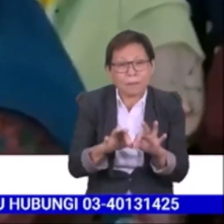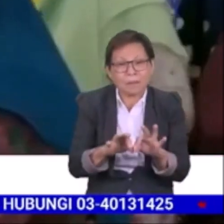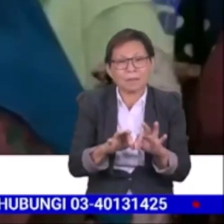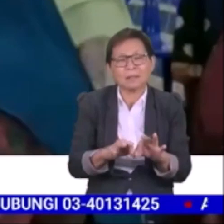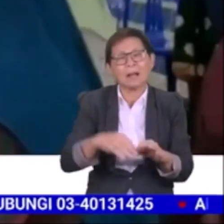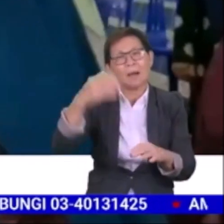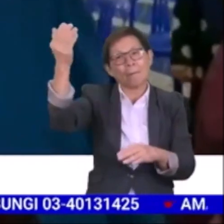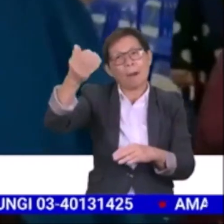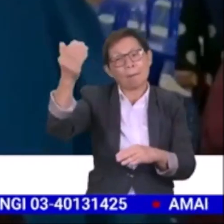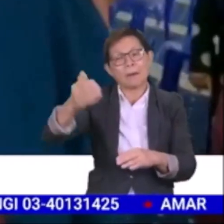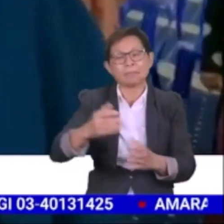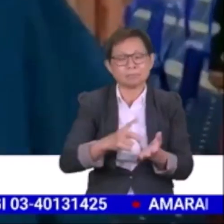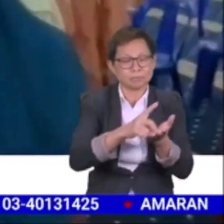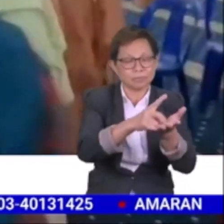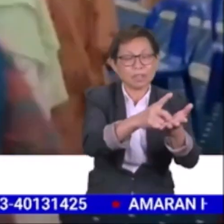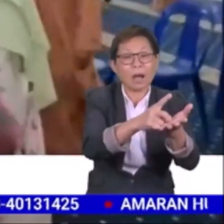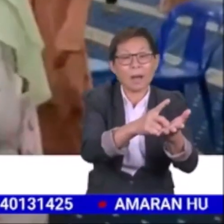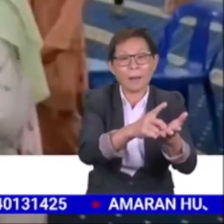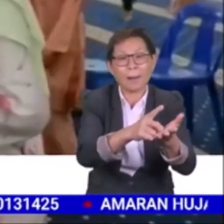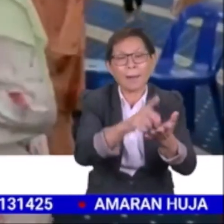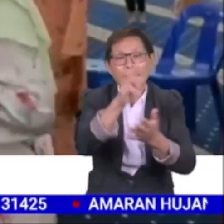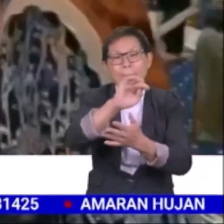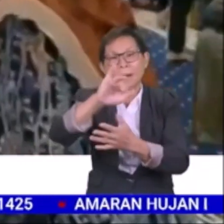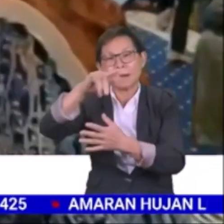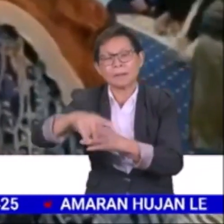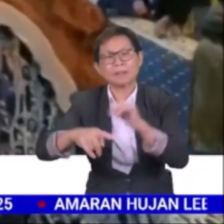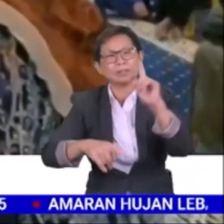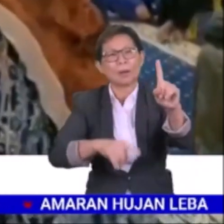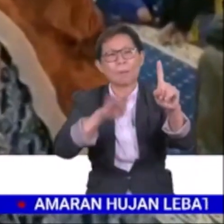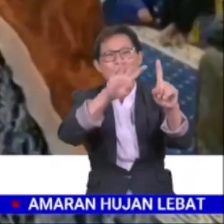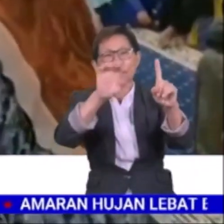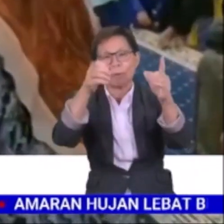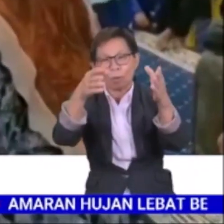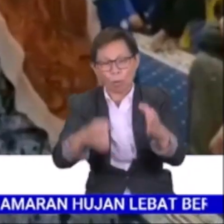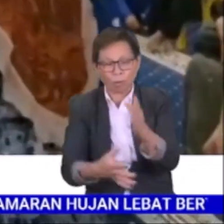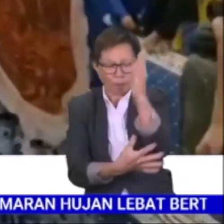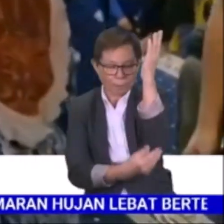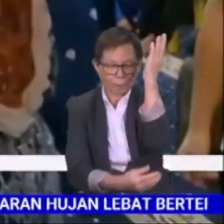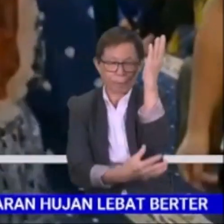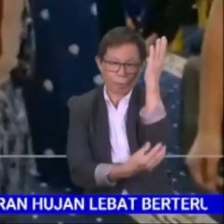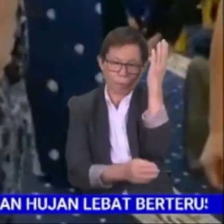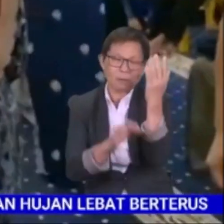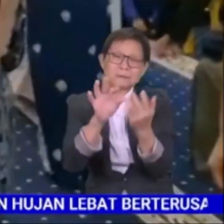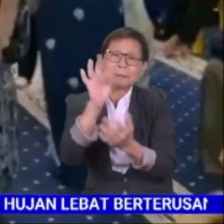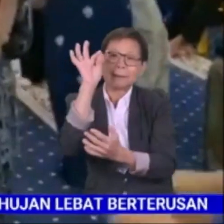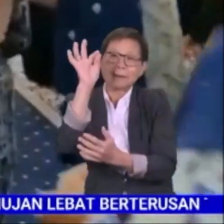ketika menyampaikan sumbangan zakat Maips kepada 140 asnaf terpilih.